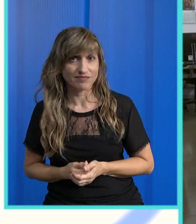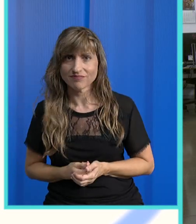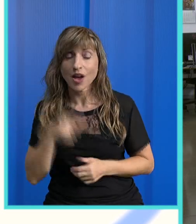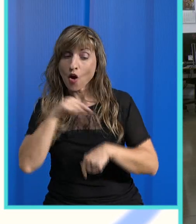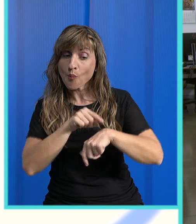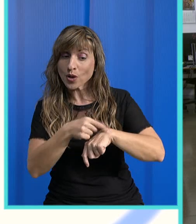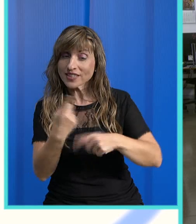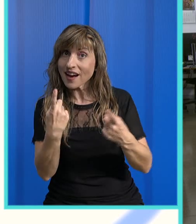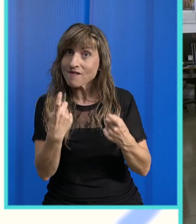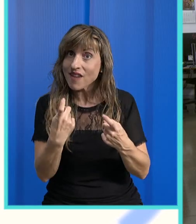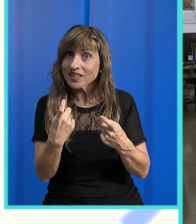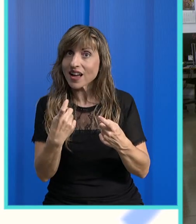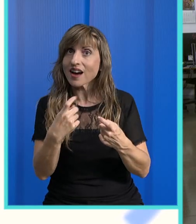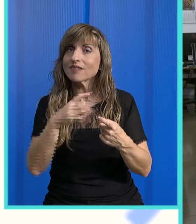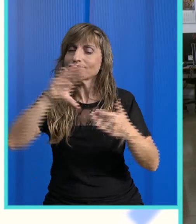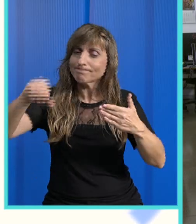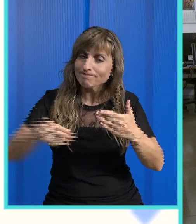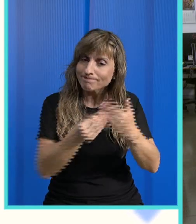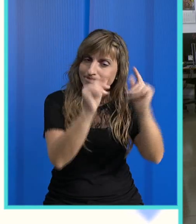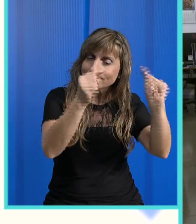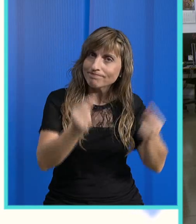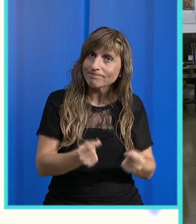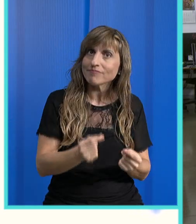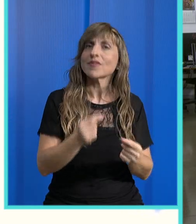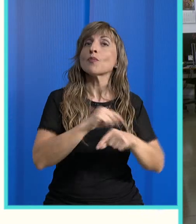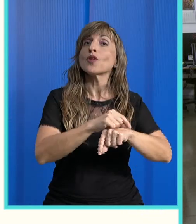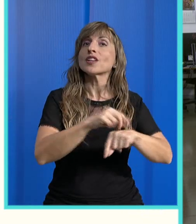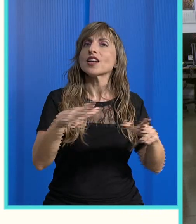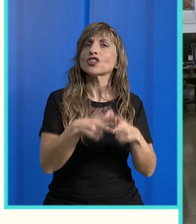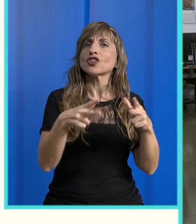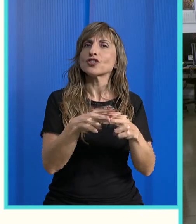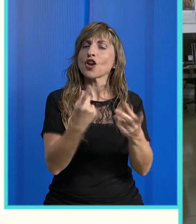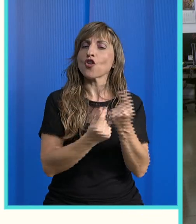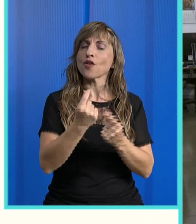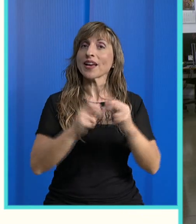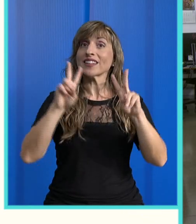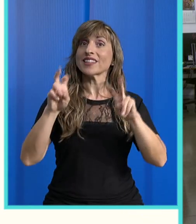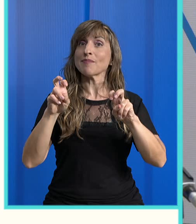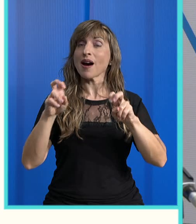ha d'anar acompanyada d'una inversió en polítiques socioeconòmiques contra l'empobriment de la població.